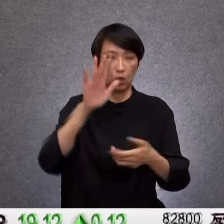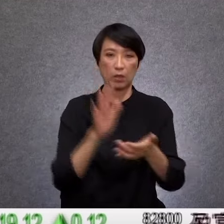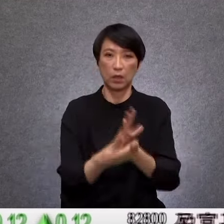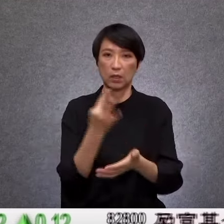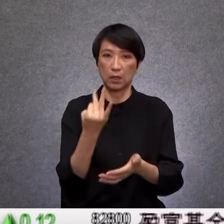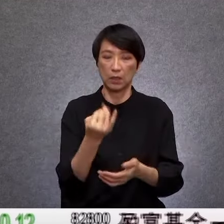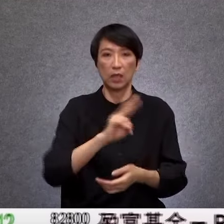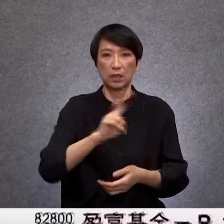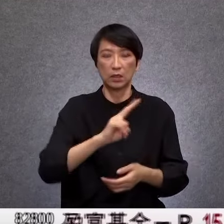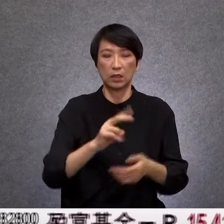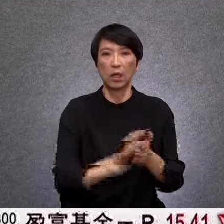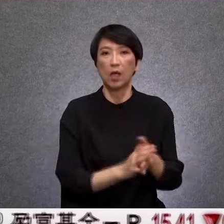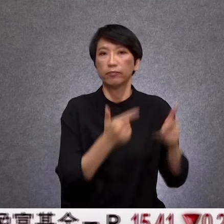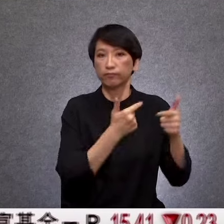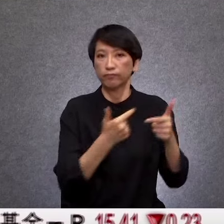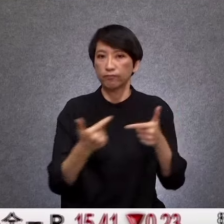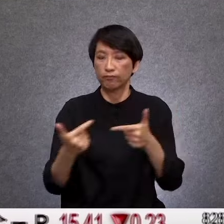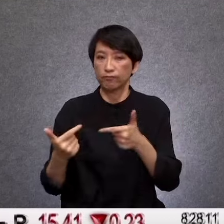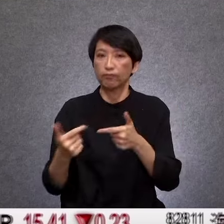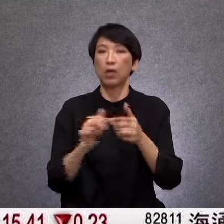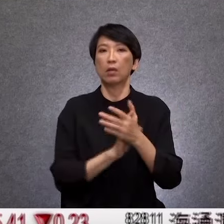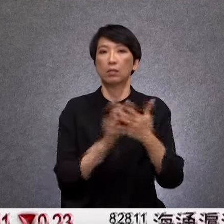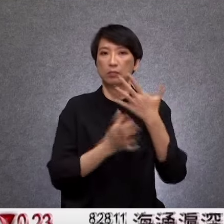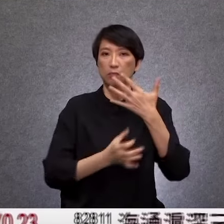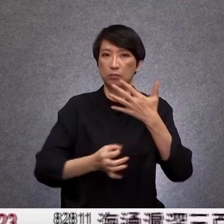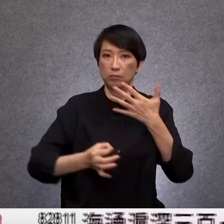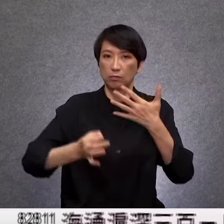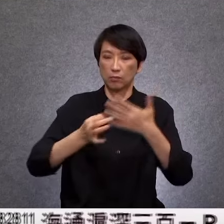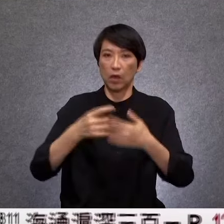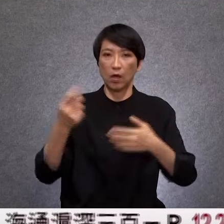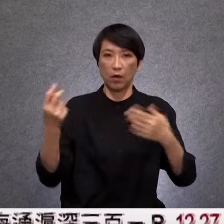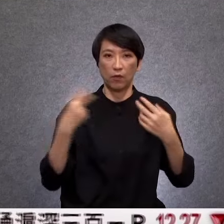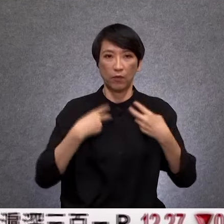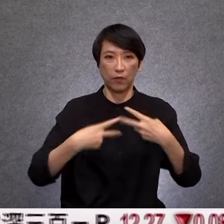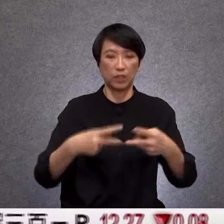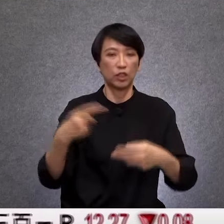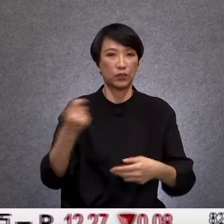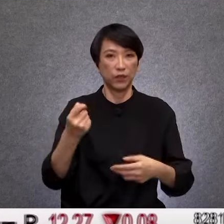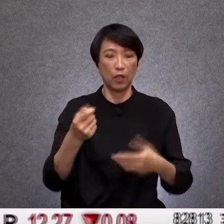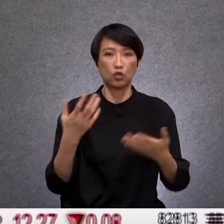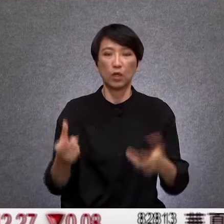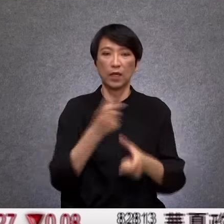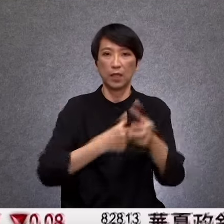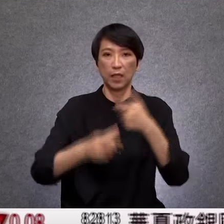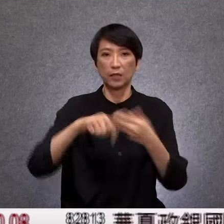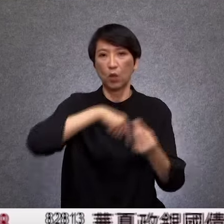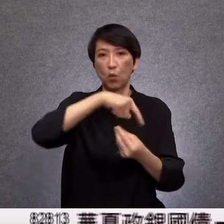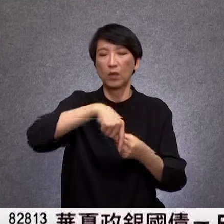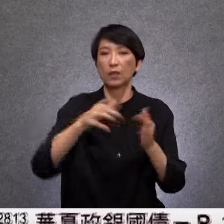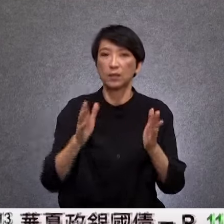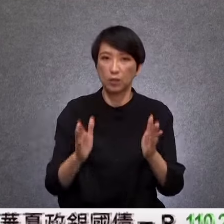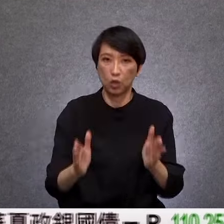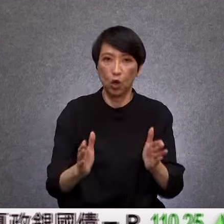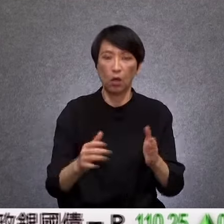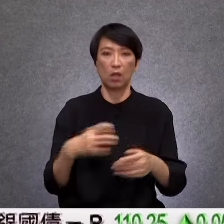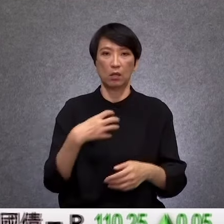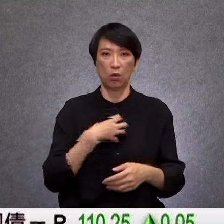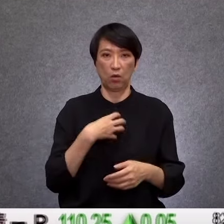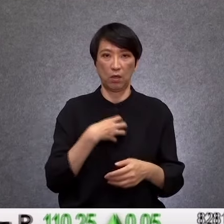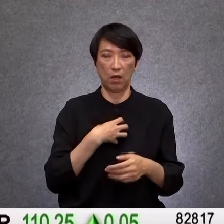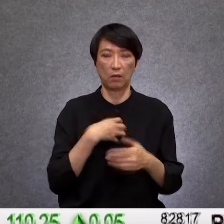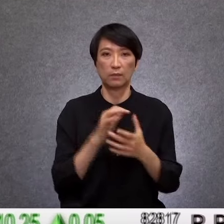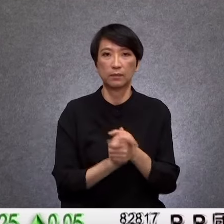咧，內地嘅經濟喺未來呢幾年都係穩中向好，係較快發展嘅。咁喺咁嘅經濟